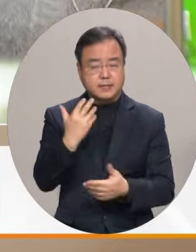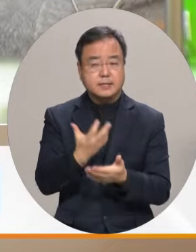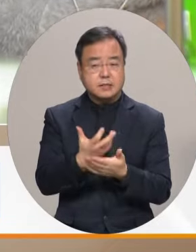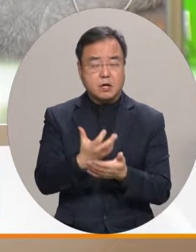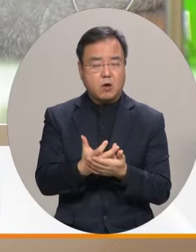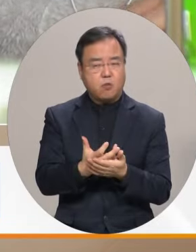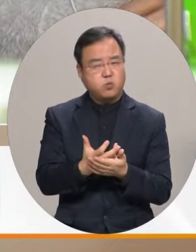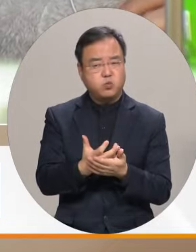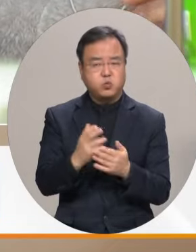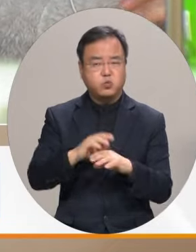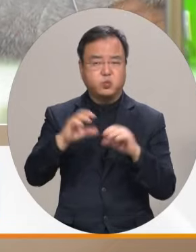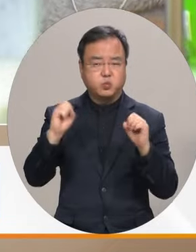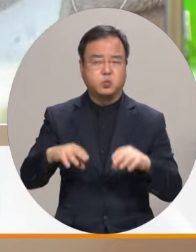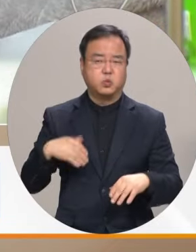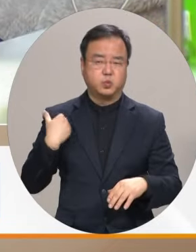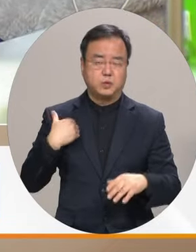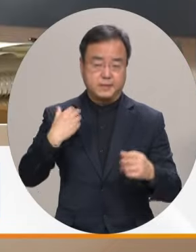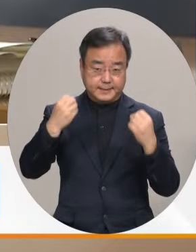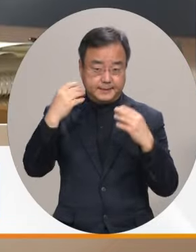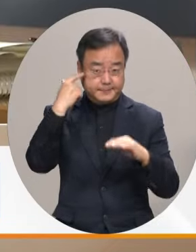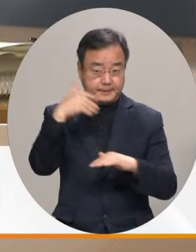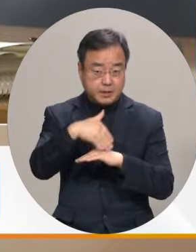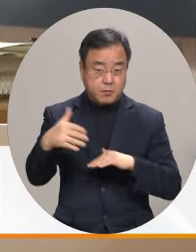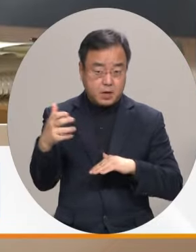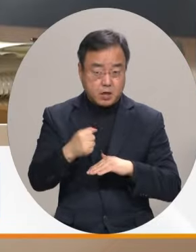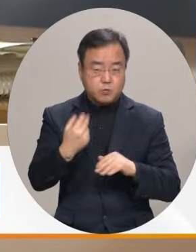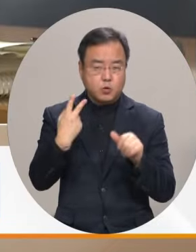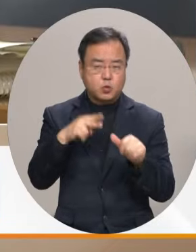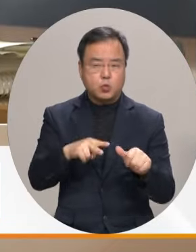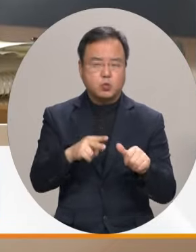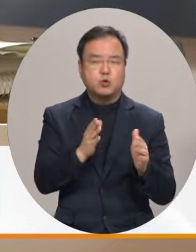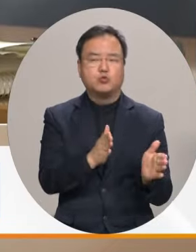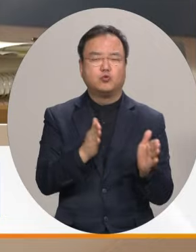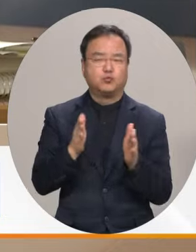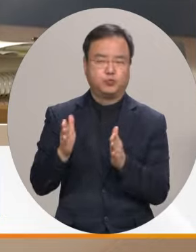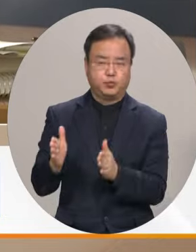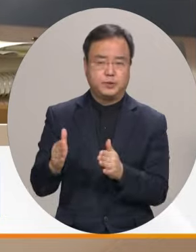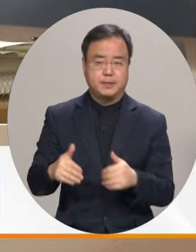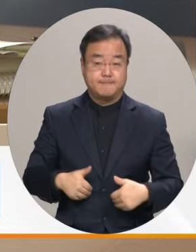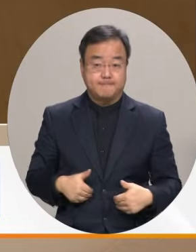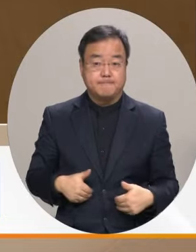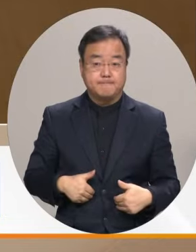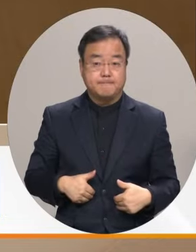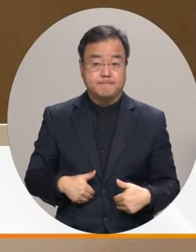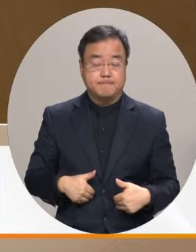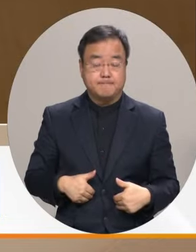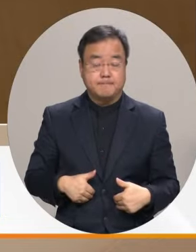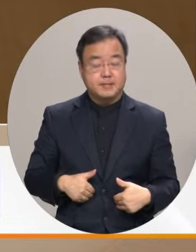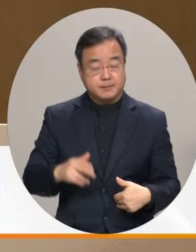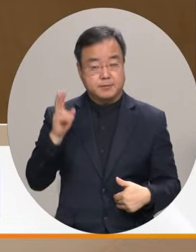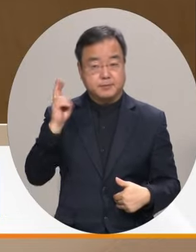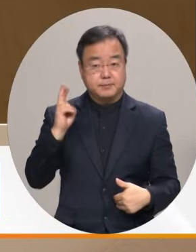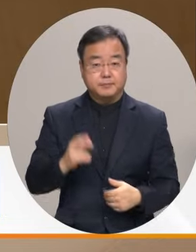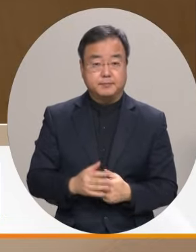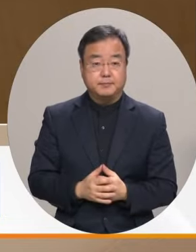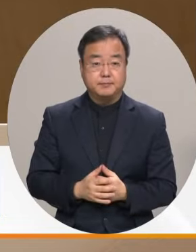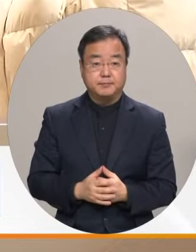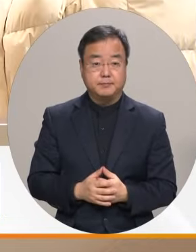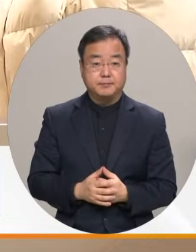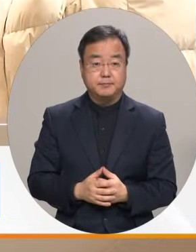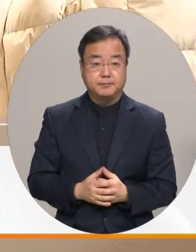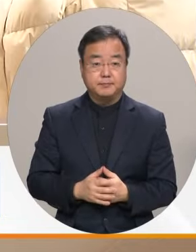새로운 전략을 가지고 도전을 하고 새로운 전략으로 준비를 해야 된다라고 하는 측면이 강조될 것이다라고 생각을 할 수가 있습니다 그러면